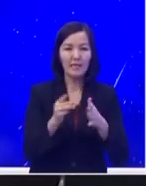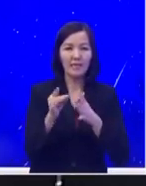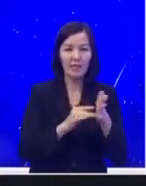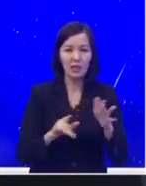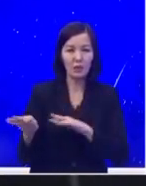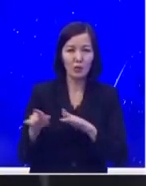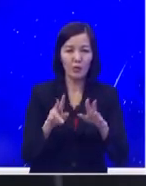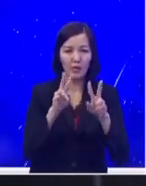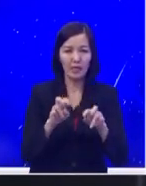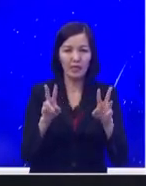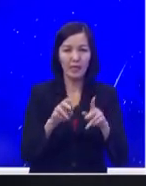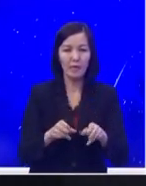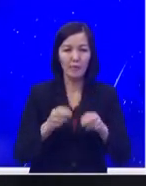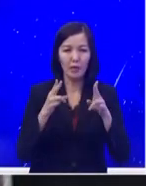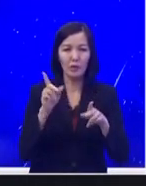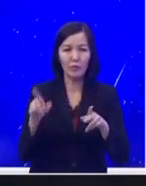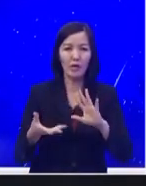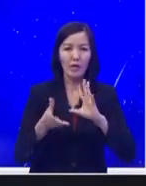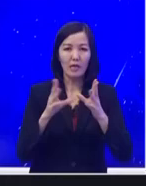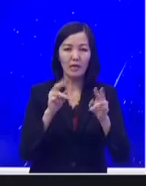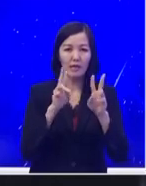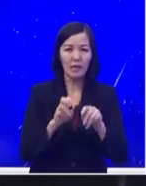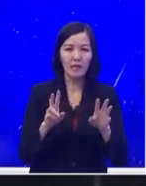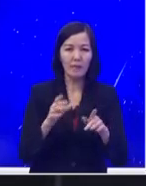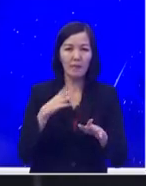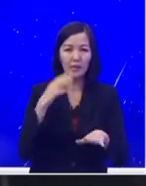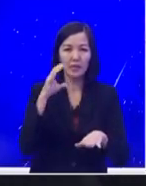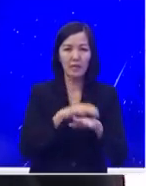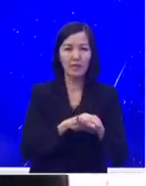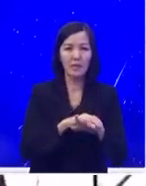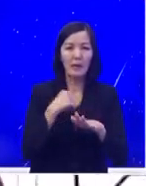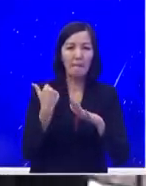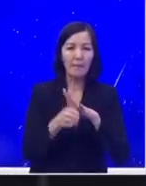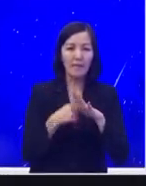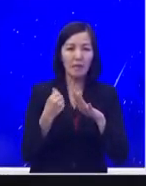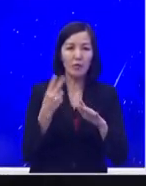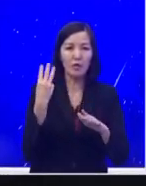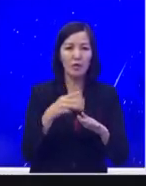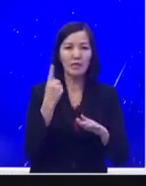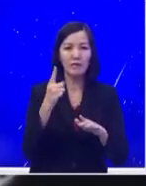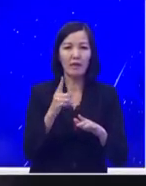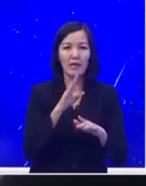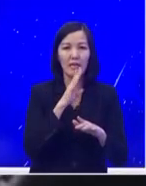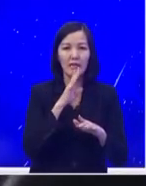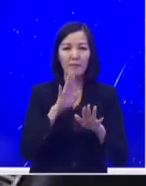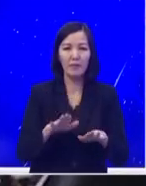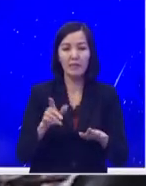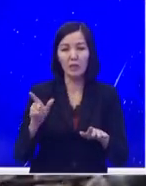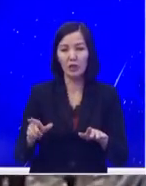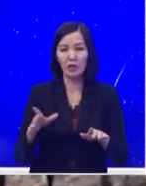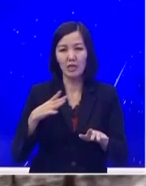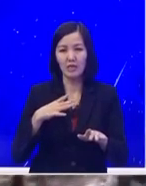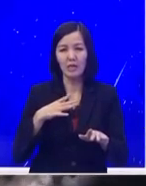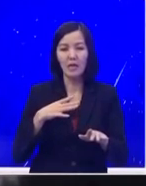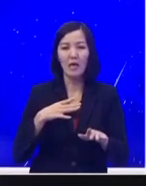принялась искать преступника. В результате оперативно-розыскных мероприятий был задержан безработный 32-летний местный житель. Оказалось,